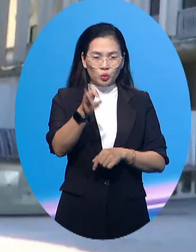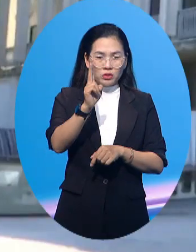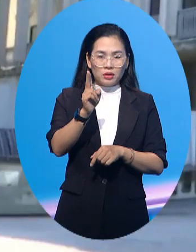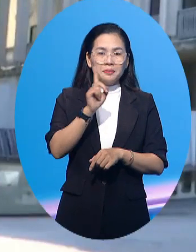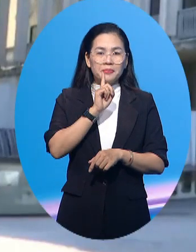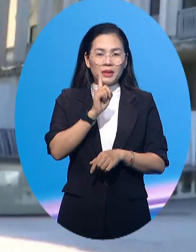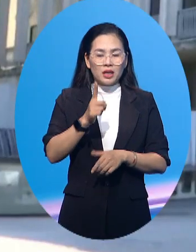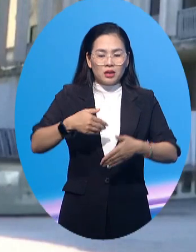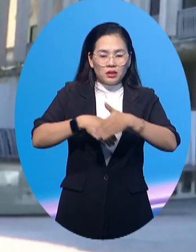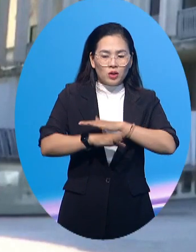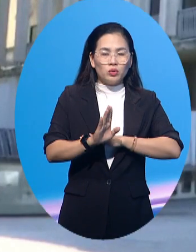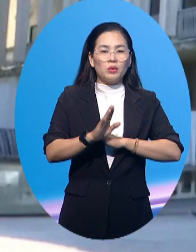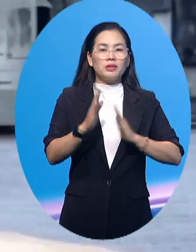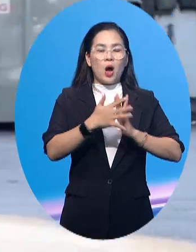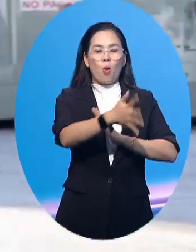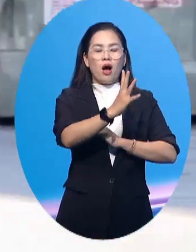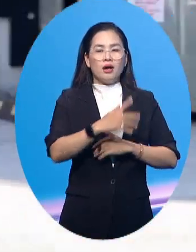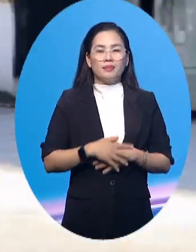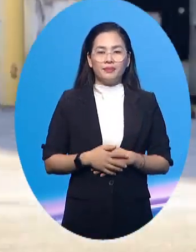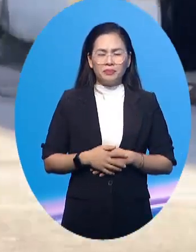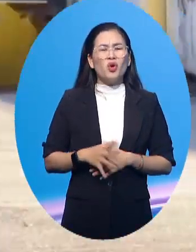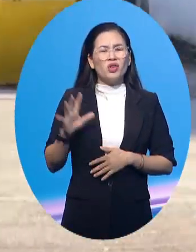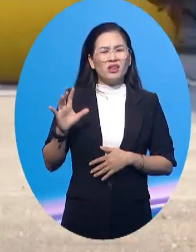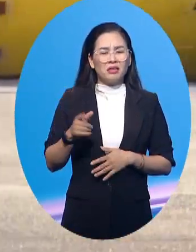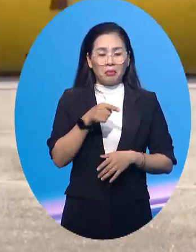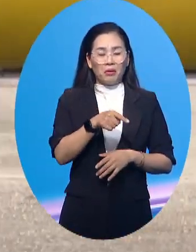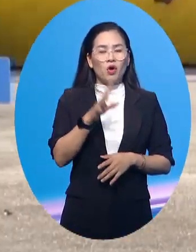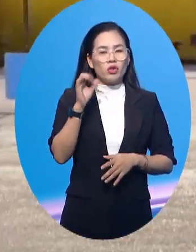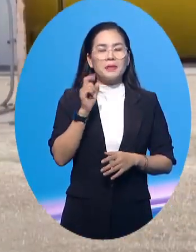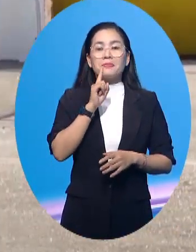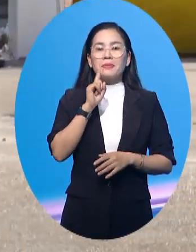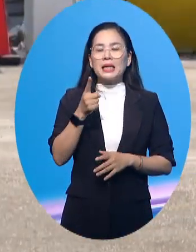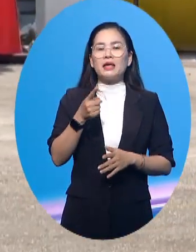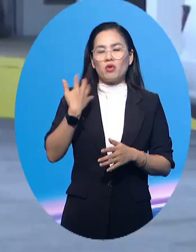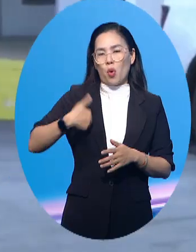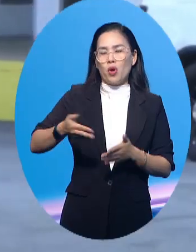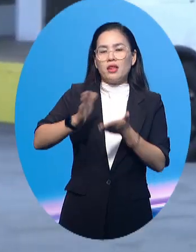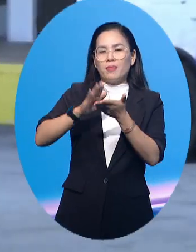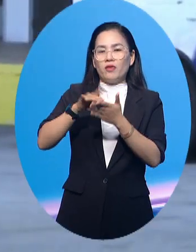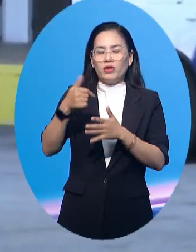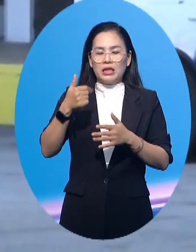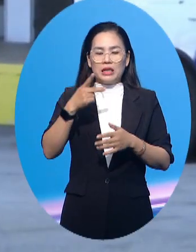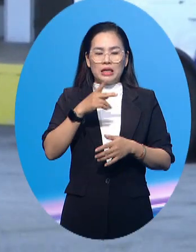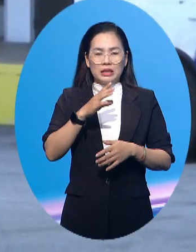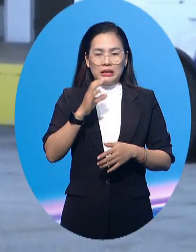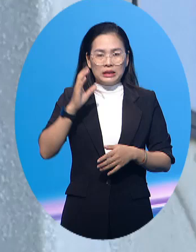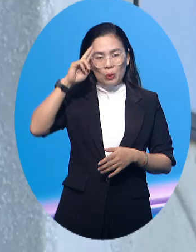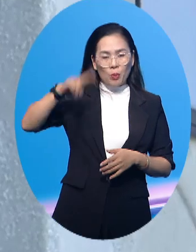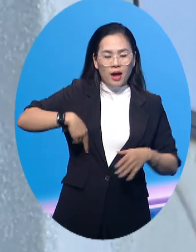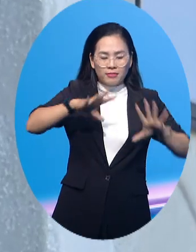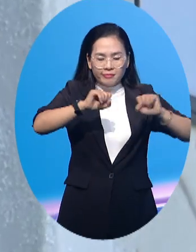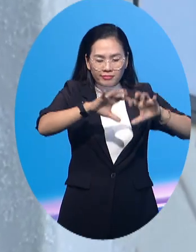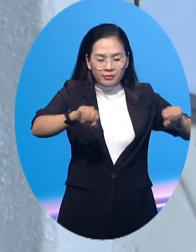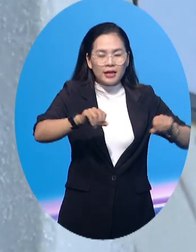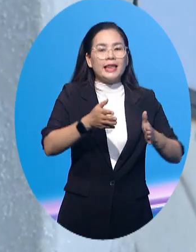trường được giấu trong nhà y. Nghi phạm nhiều khả năng sẽ đối mặt thêm các cáo buộc nghiêm trọng hơn khi cảnh sát tiếp tục điều tra và các công tố viên